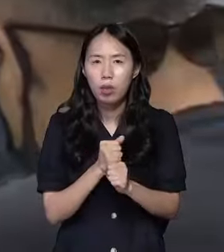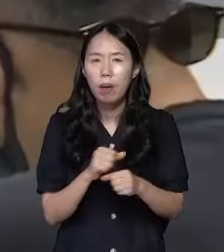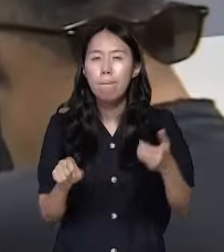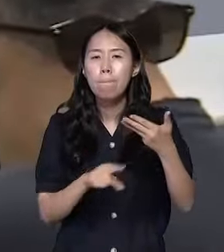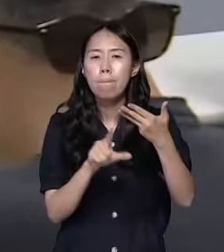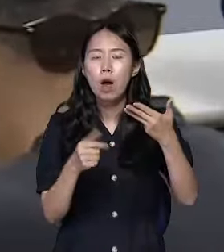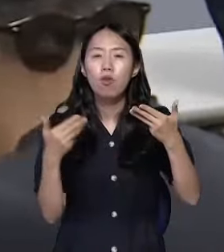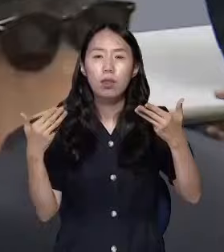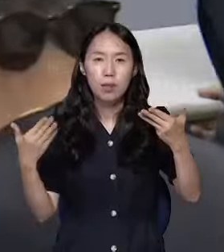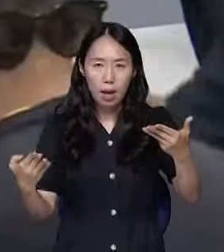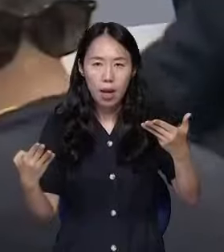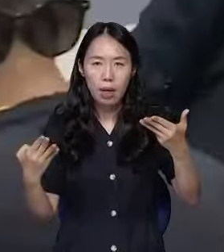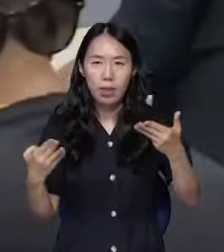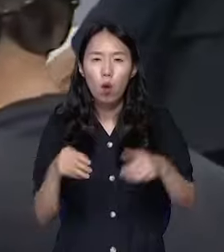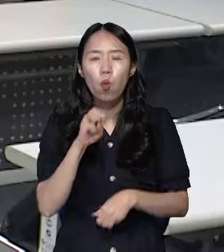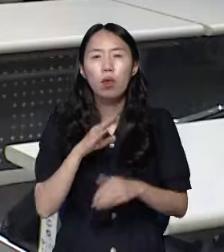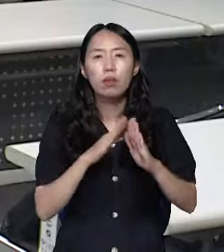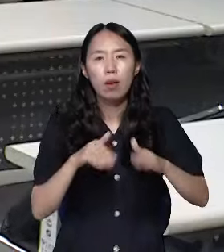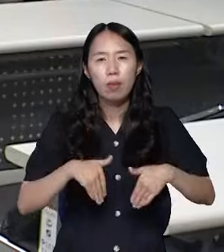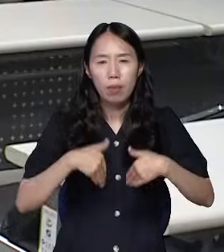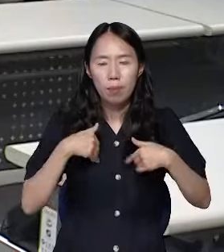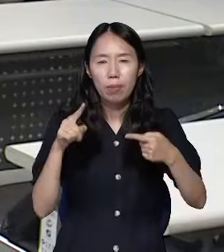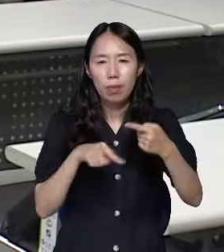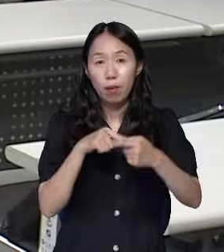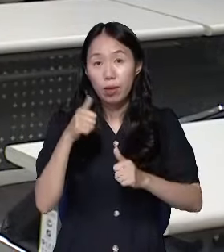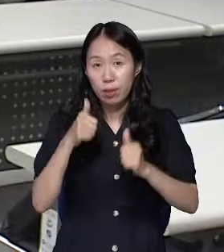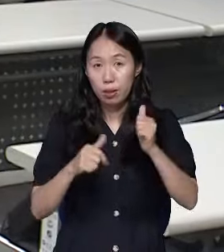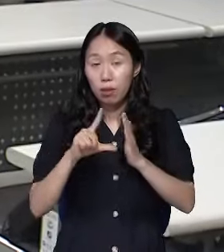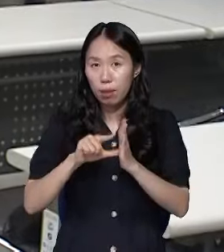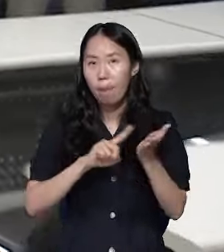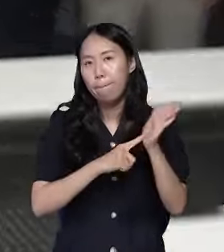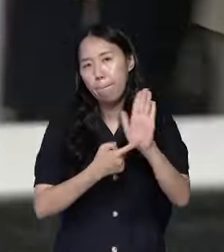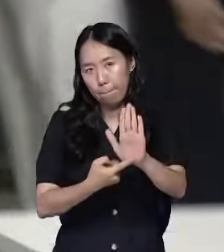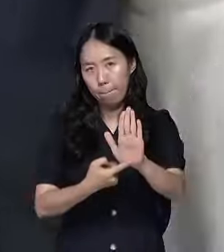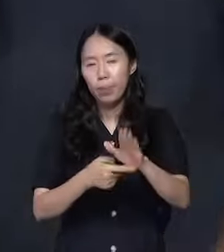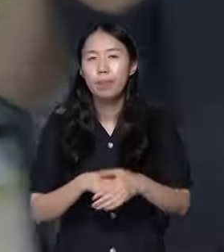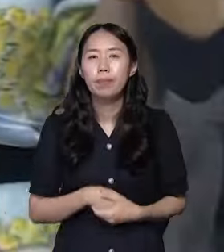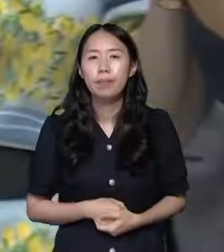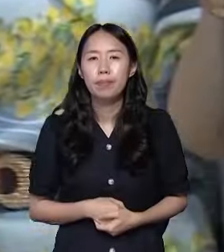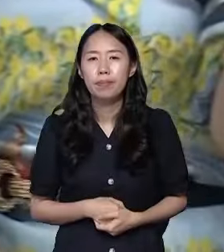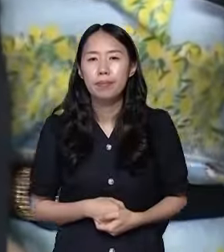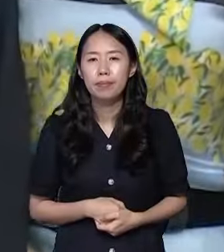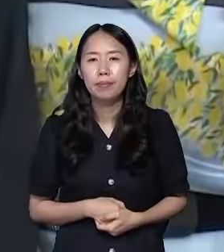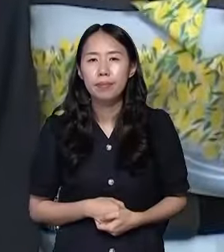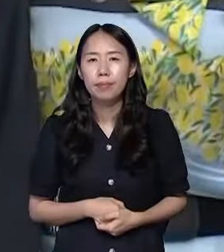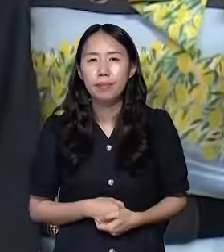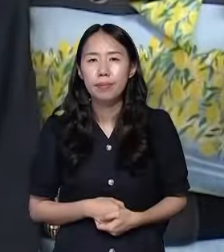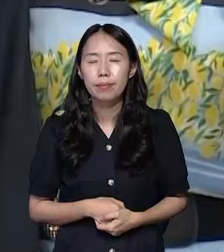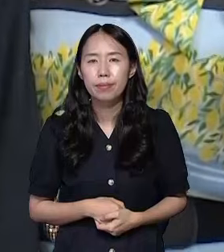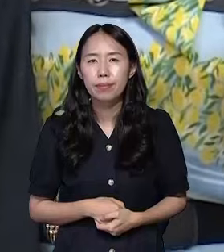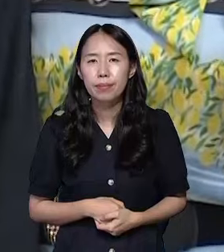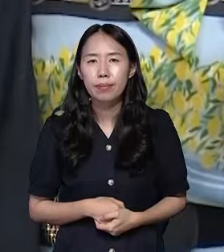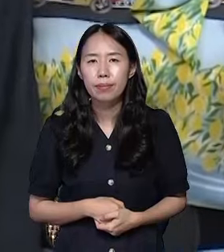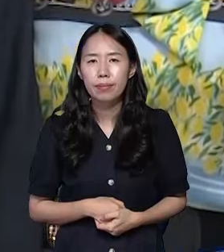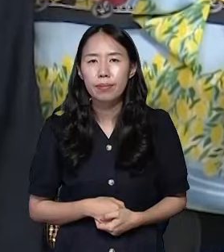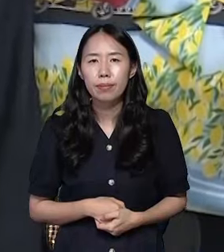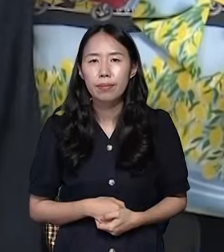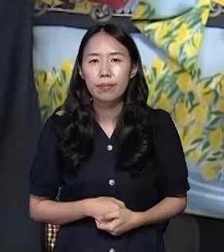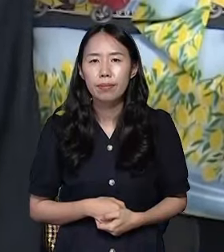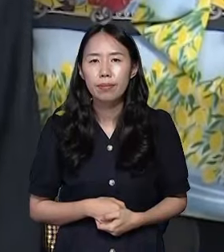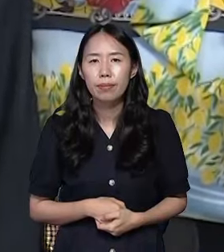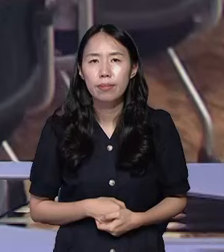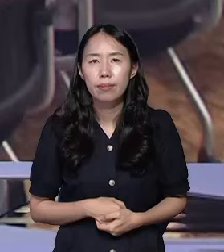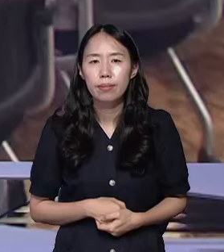달 4일 열리는 광주 전남 전당대회 경선에서 발표됩니다. KBC 김재현입니다.